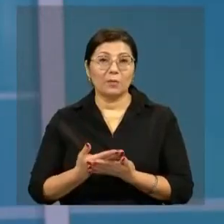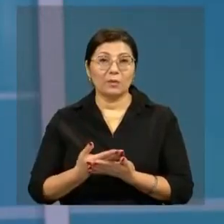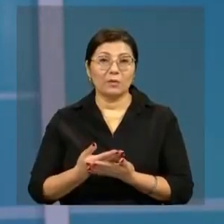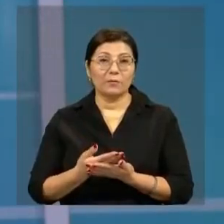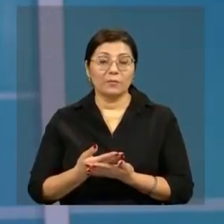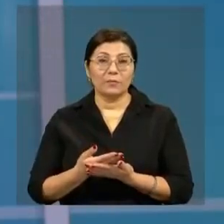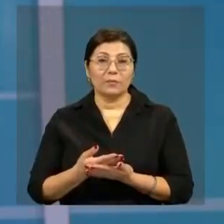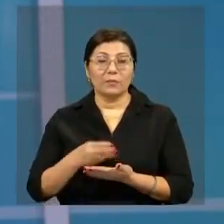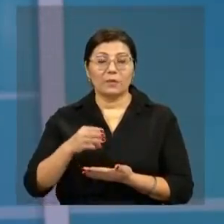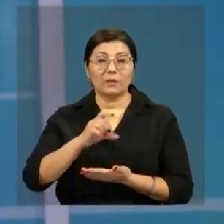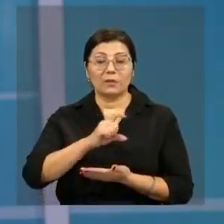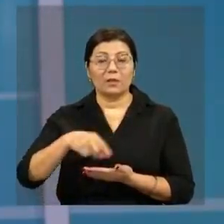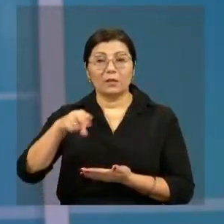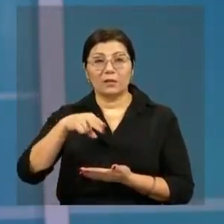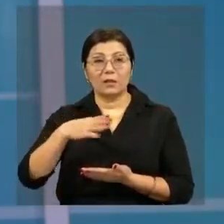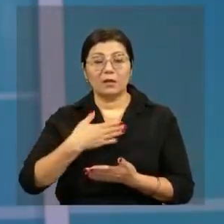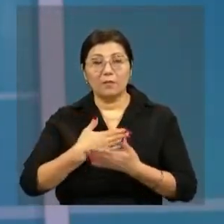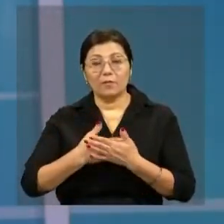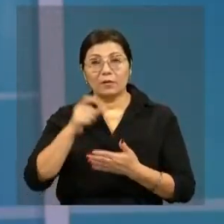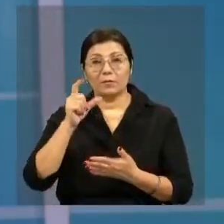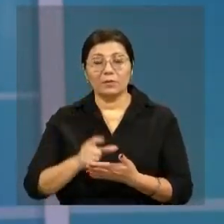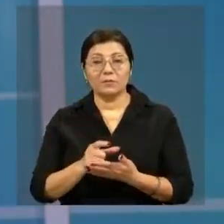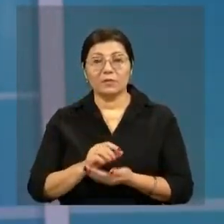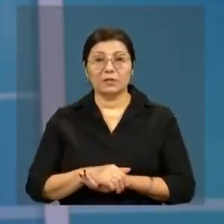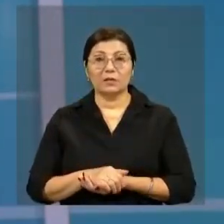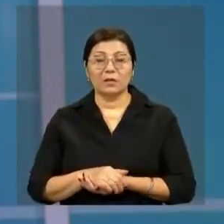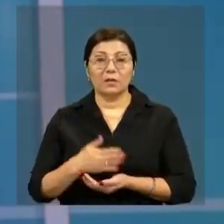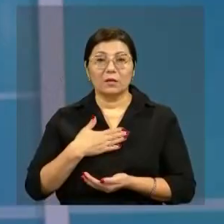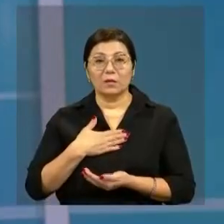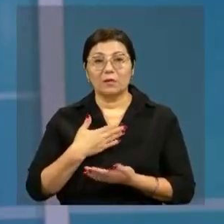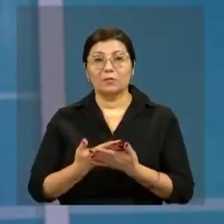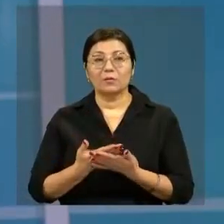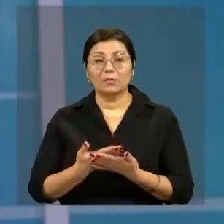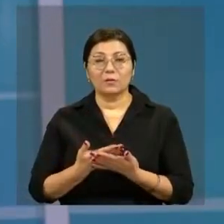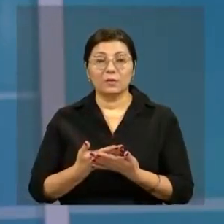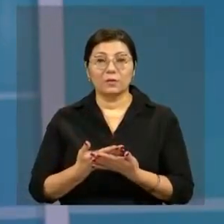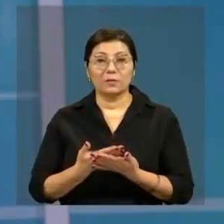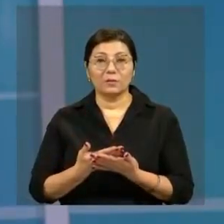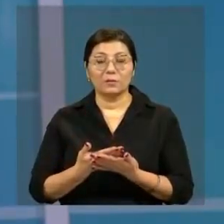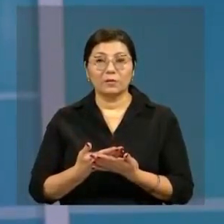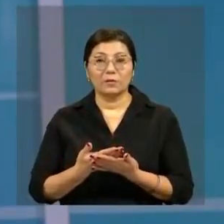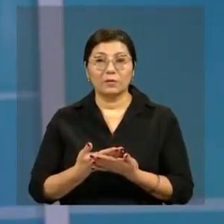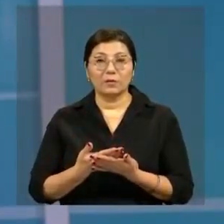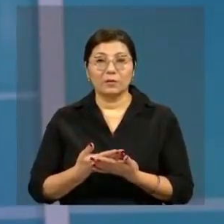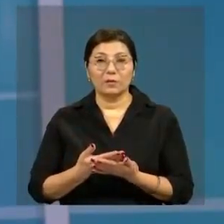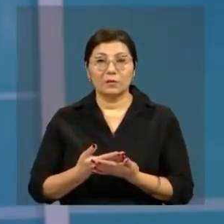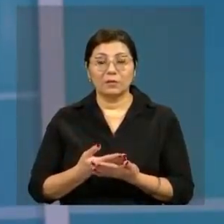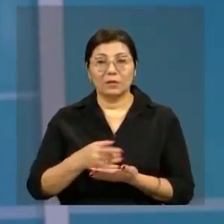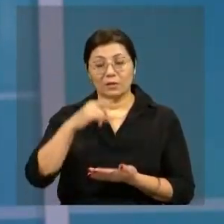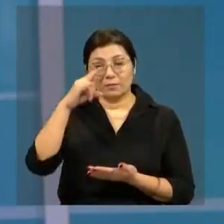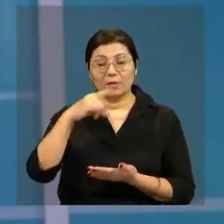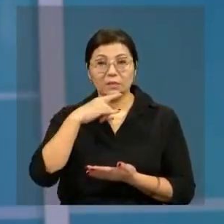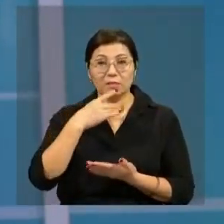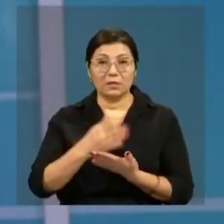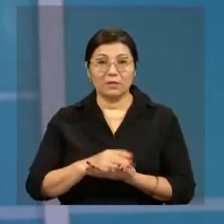TED-волонтером. TED-выступление, если вы знаете, TED Education. Я вот тоже являюсь TED-транслейтер казах в